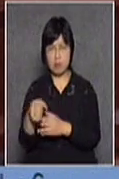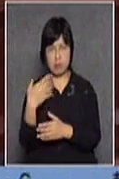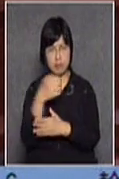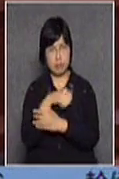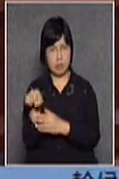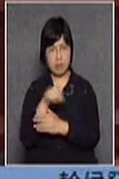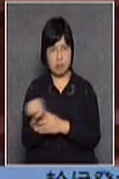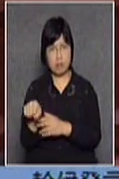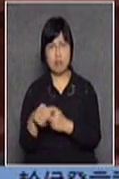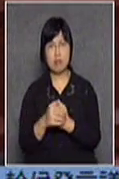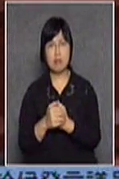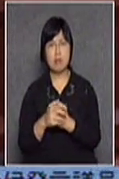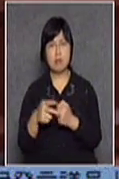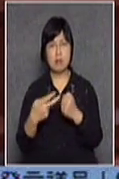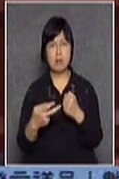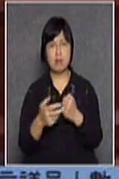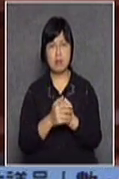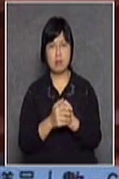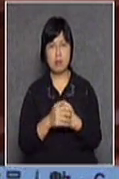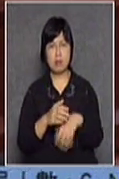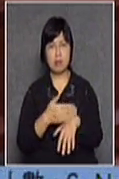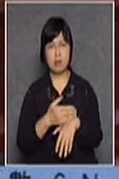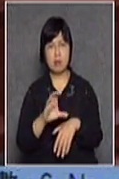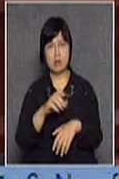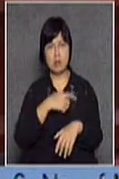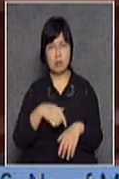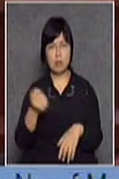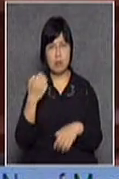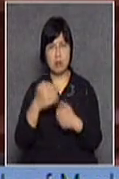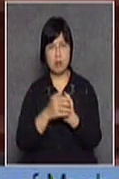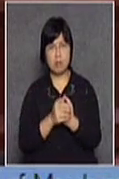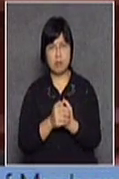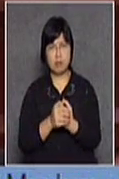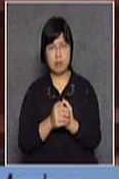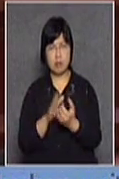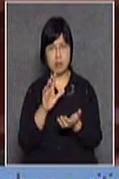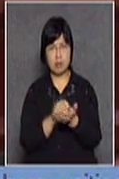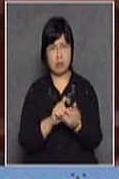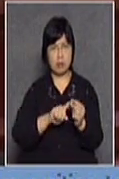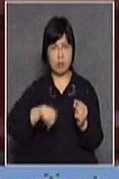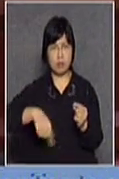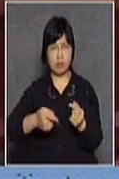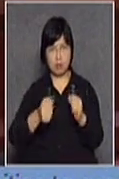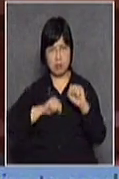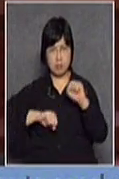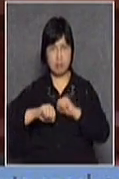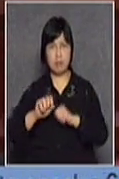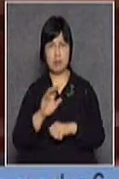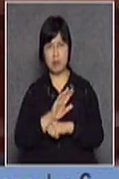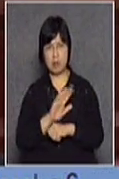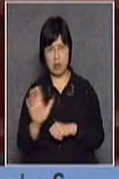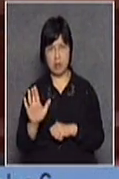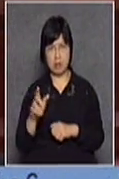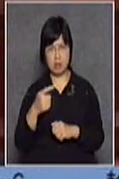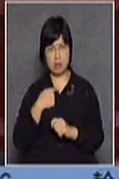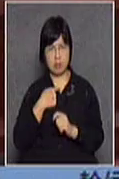二點咧就係剛才陳議員提出，佔領中環行動唔係要癱